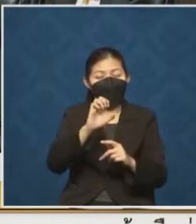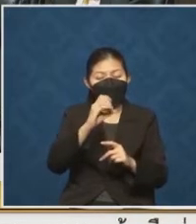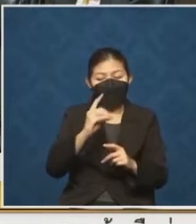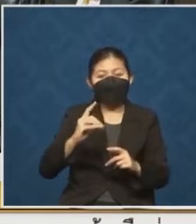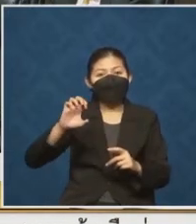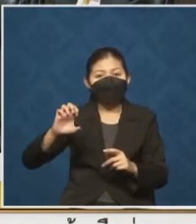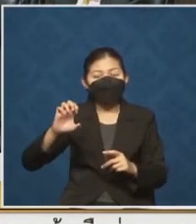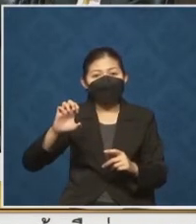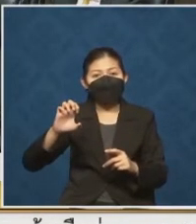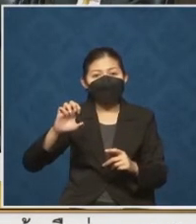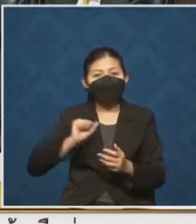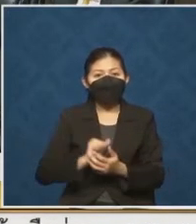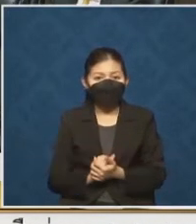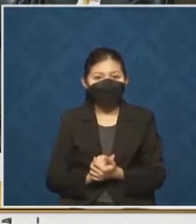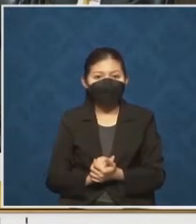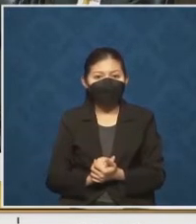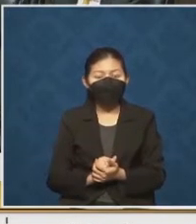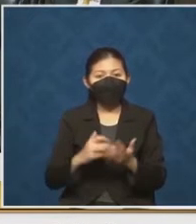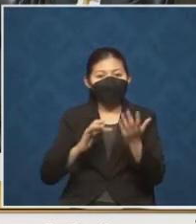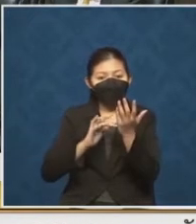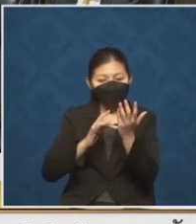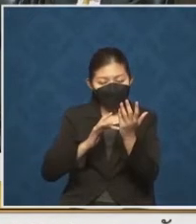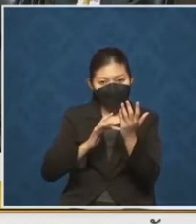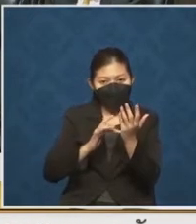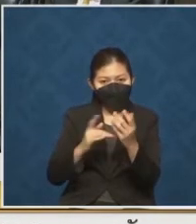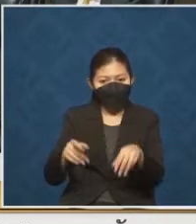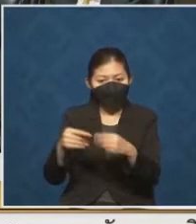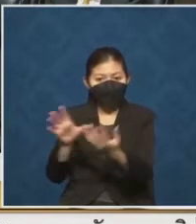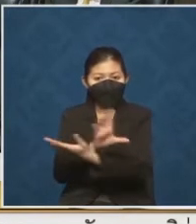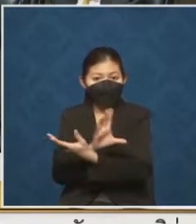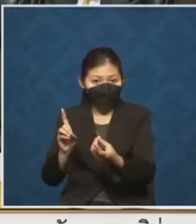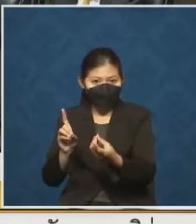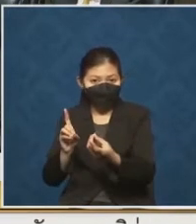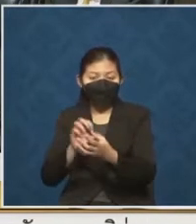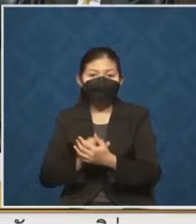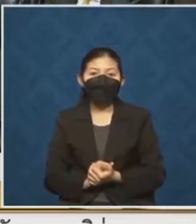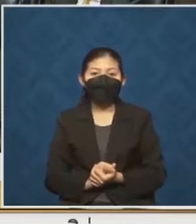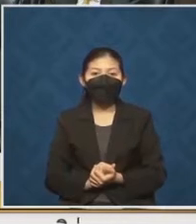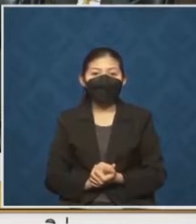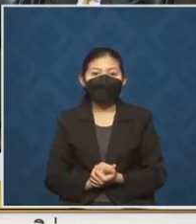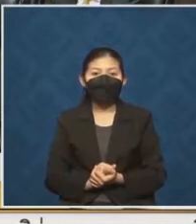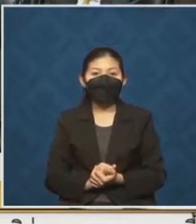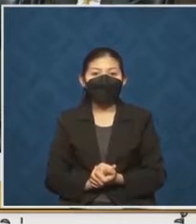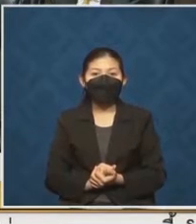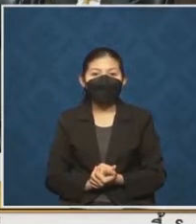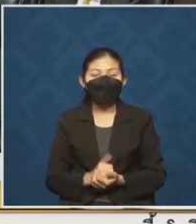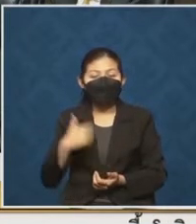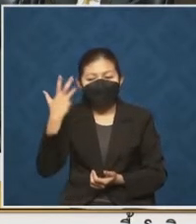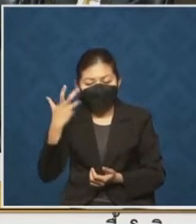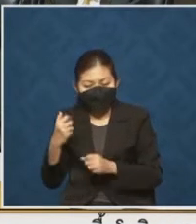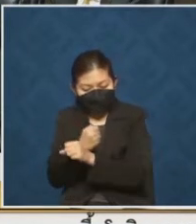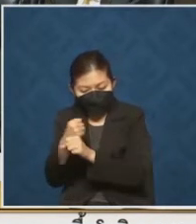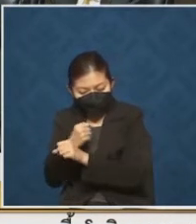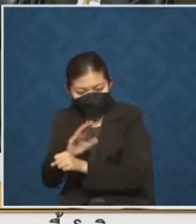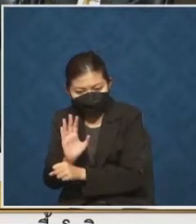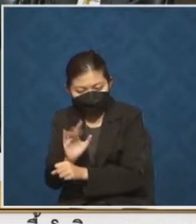ที่ผิดพลาดบกพร่องล้มเหลวนำปัญหาเรื่องของเทคโนโลยีที่ใช้อยู่ในขณะนี้เรา